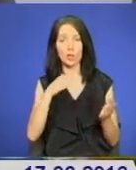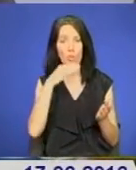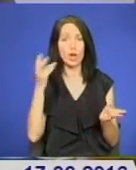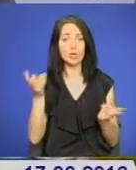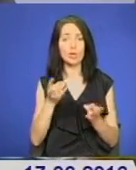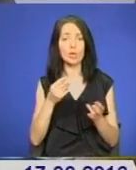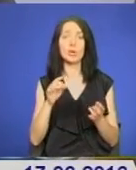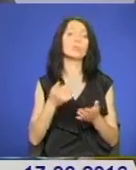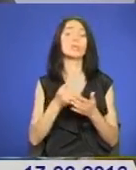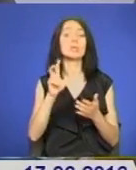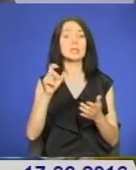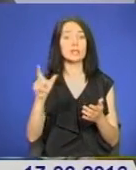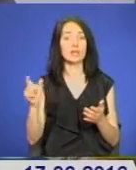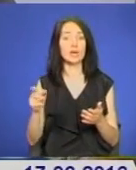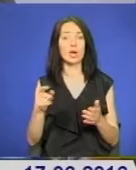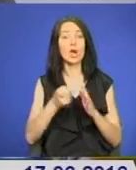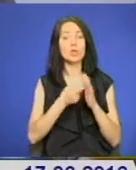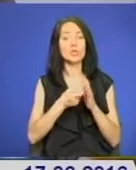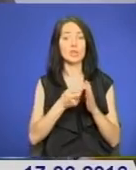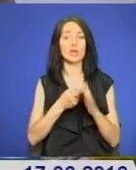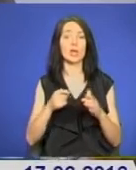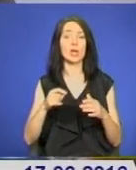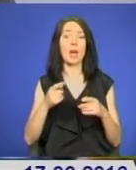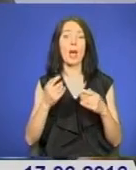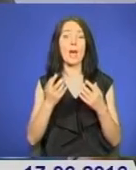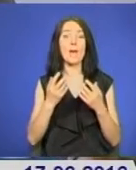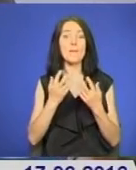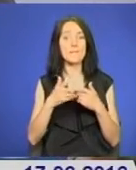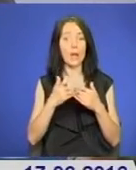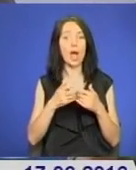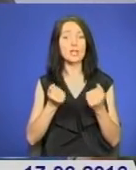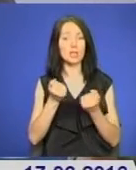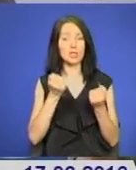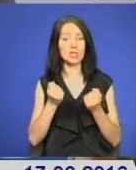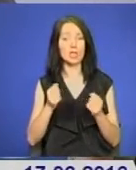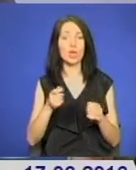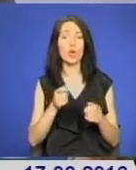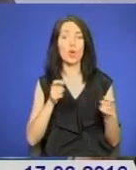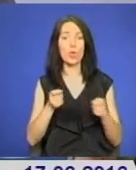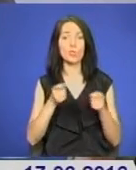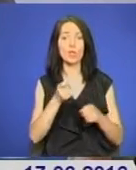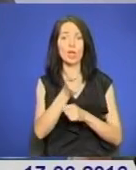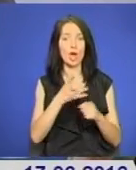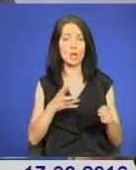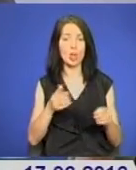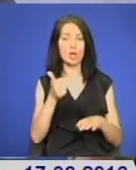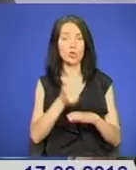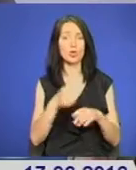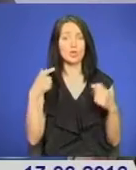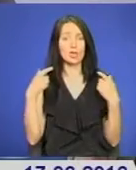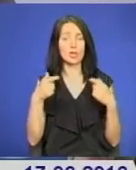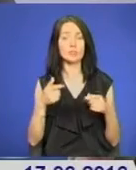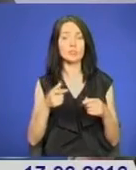районі 300 чоловік, розвідники, механіки-водії, командири гармат, головні сержанти, кухарі 13